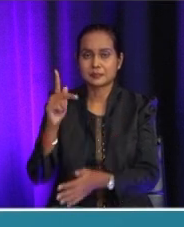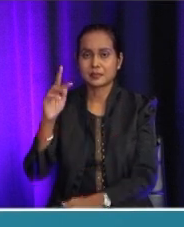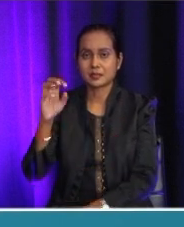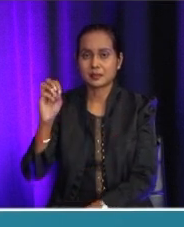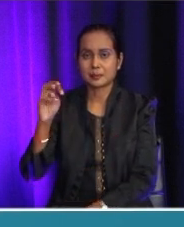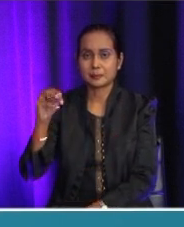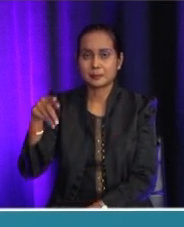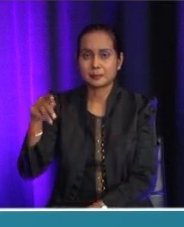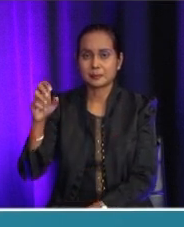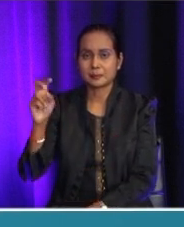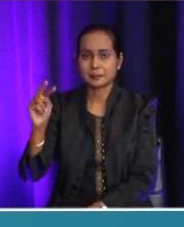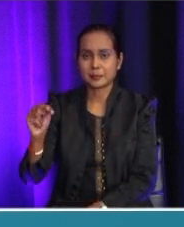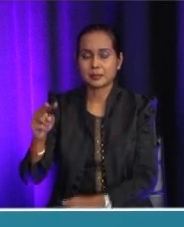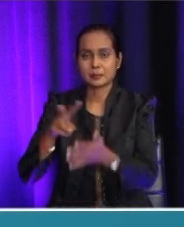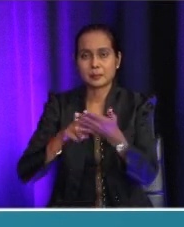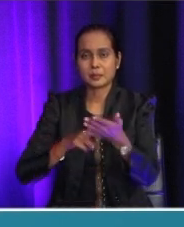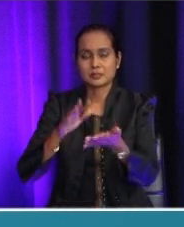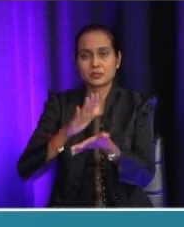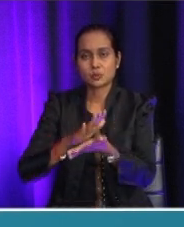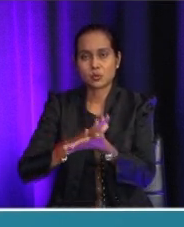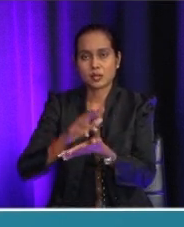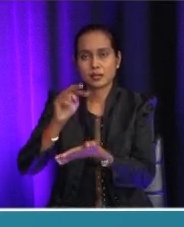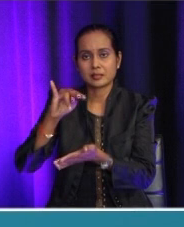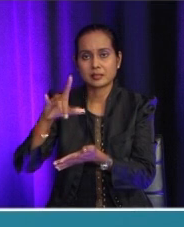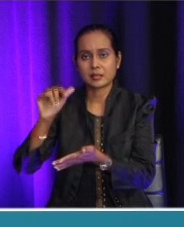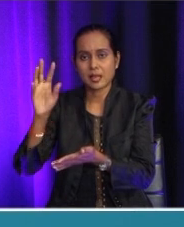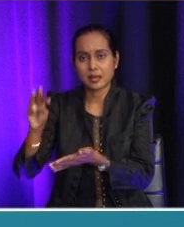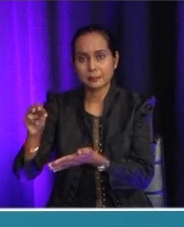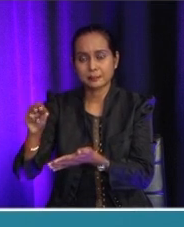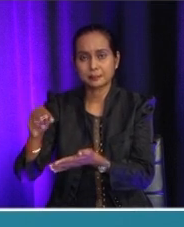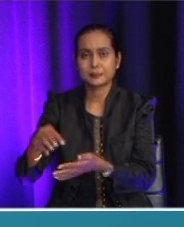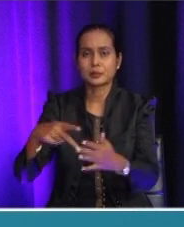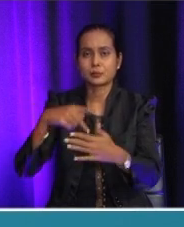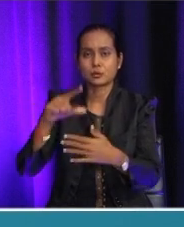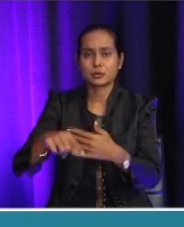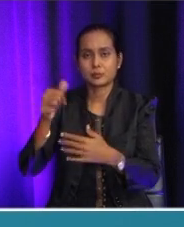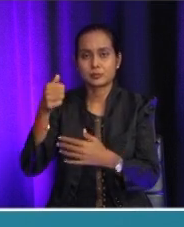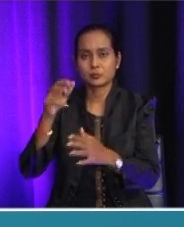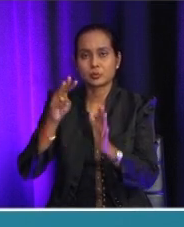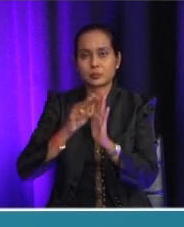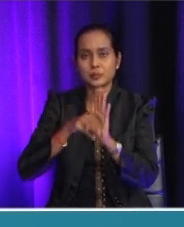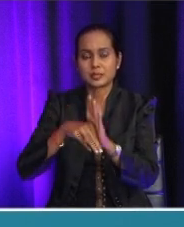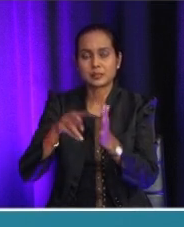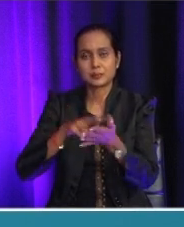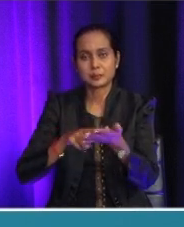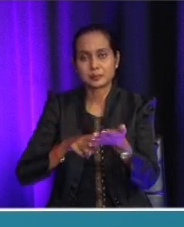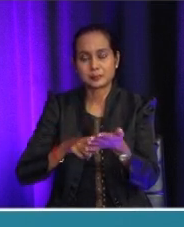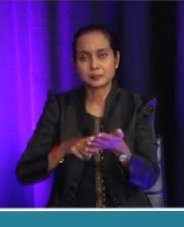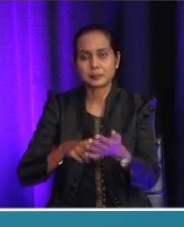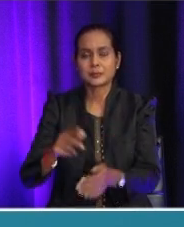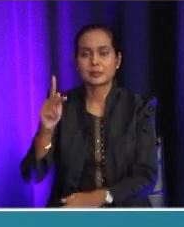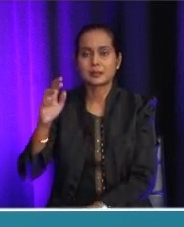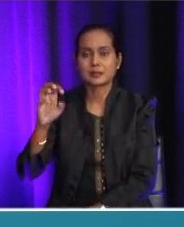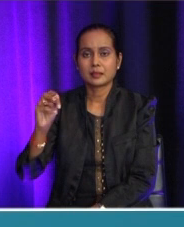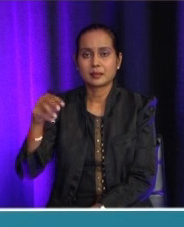sekolah seperti Nilam kan cikgu, program 10 minit membaca. Ya, betul. Kita juga ada apa tu cikgu? Kempen membaca di rumah. Tadi